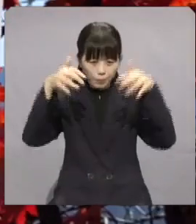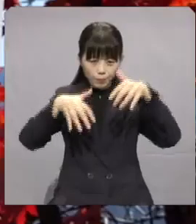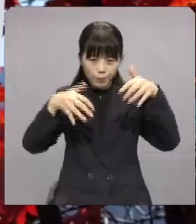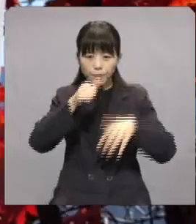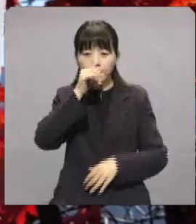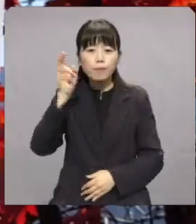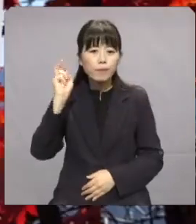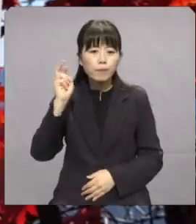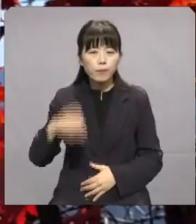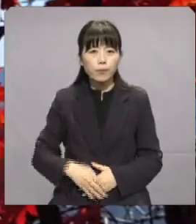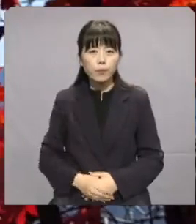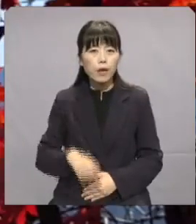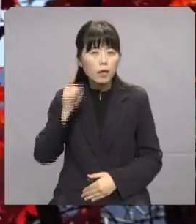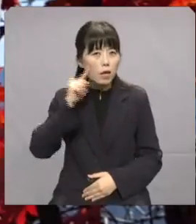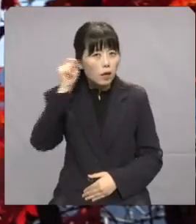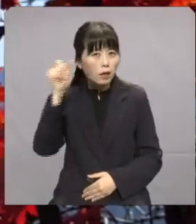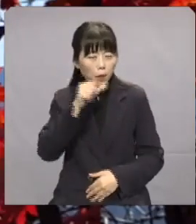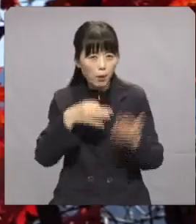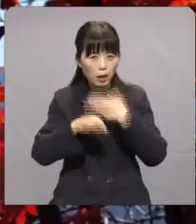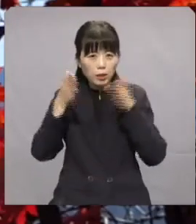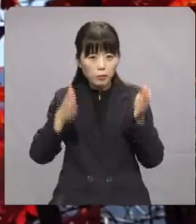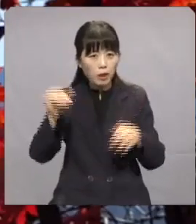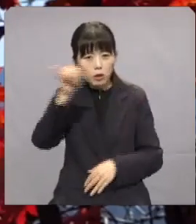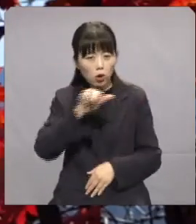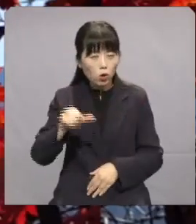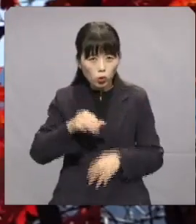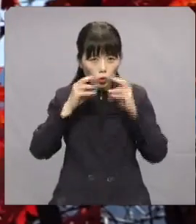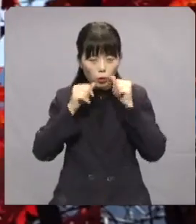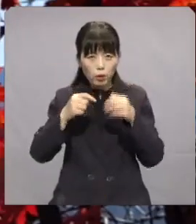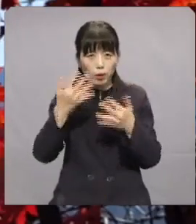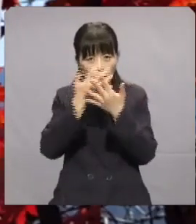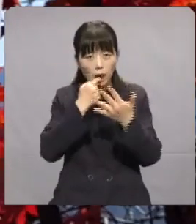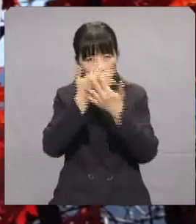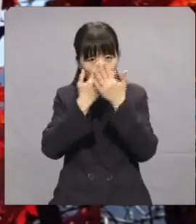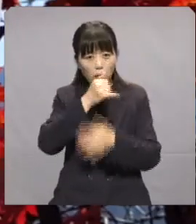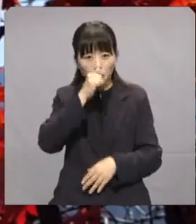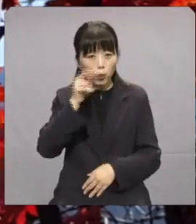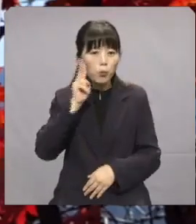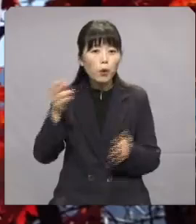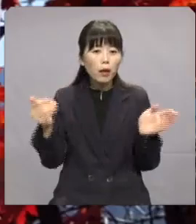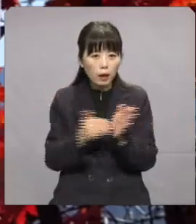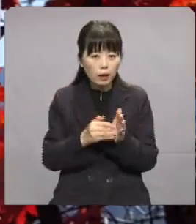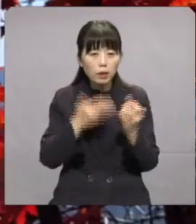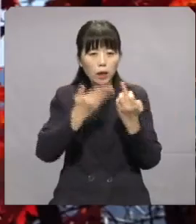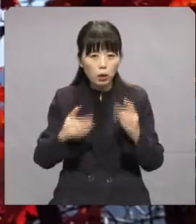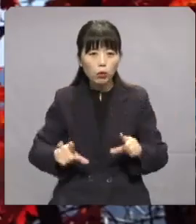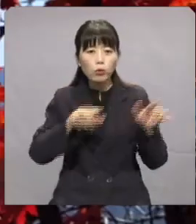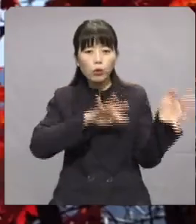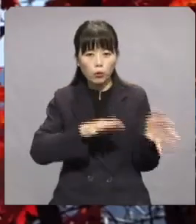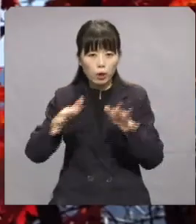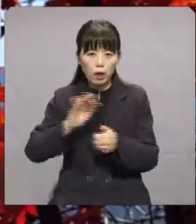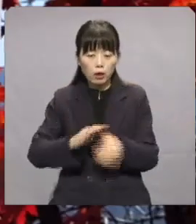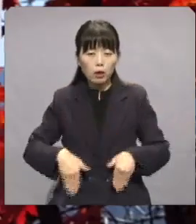조금 내리겠습니다 내일 새벽부터 아침 사이에는 전국 내륙으로 안개가 끼겠고요 모레까지 강원 동해안과 영남